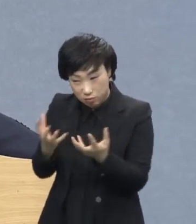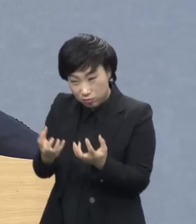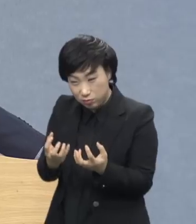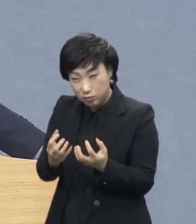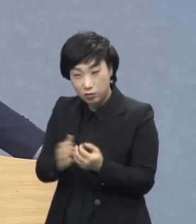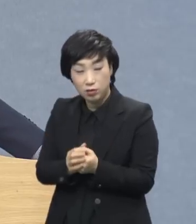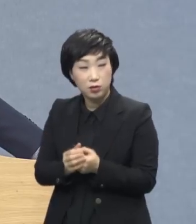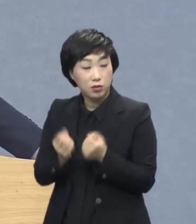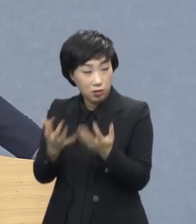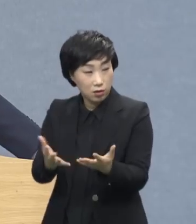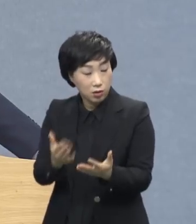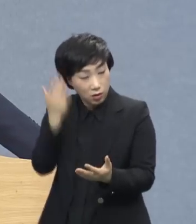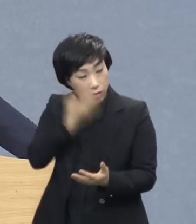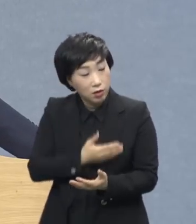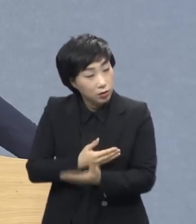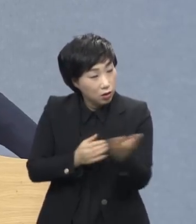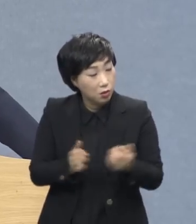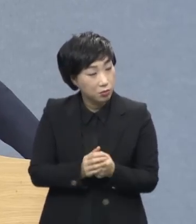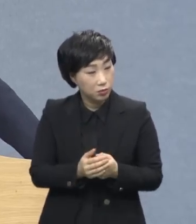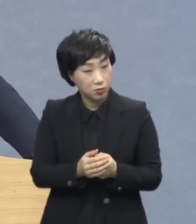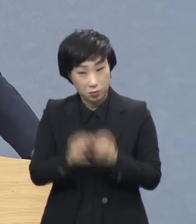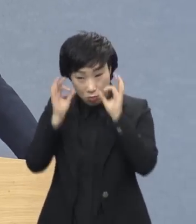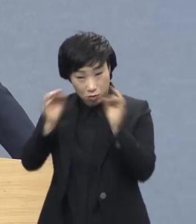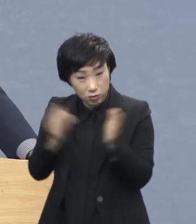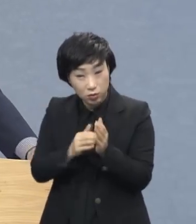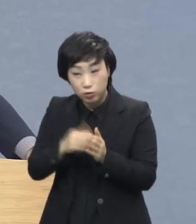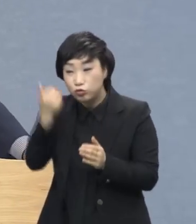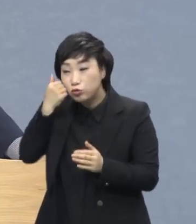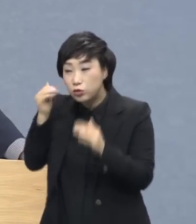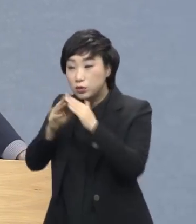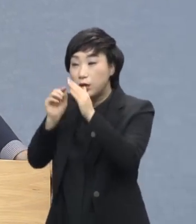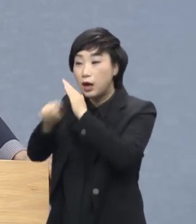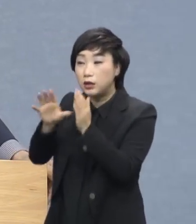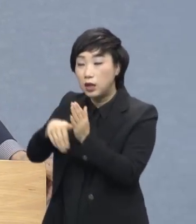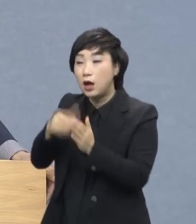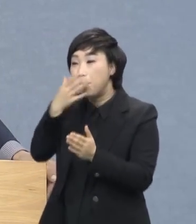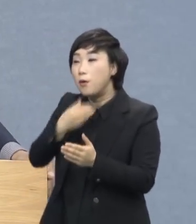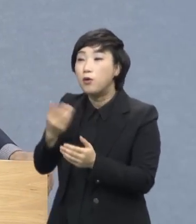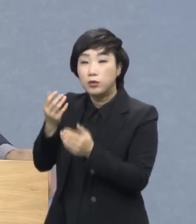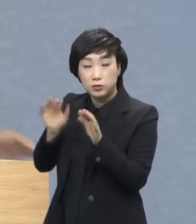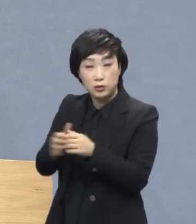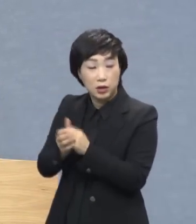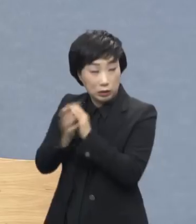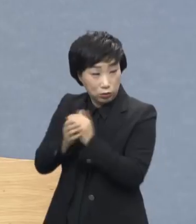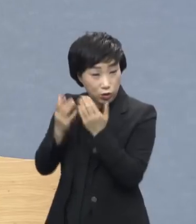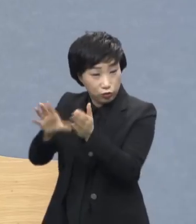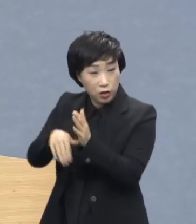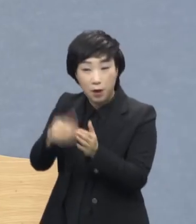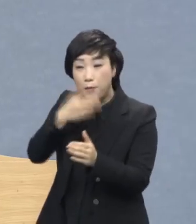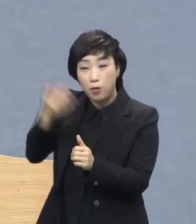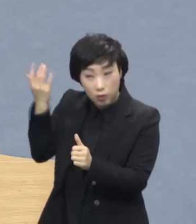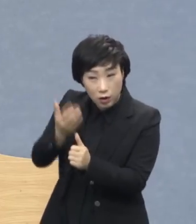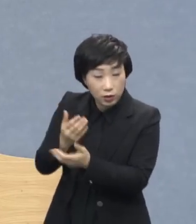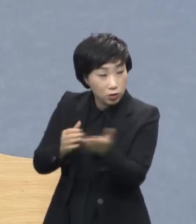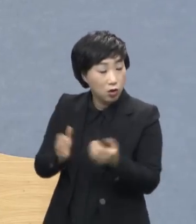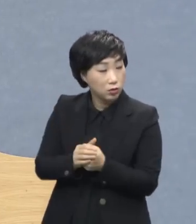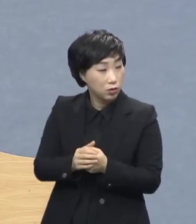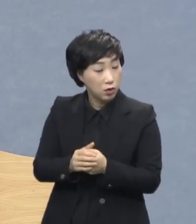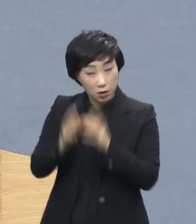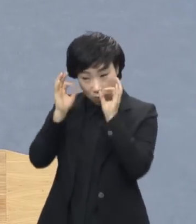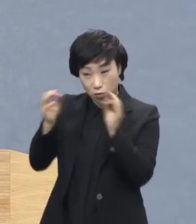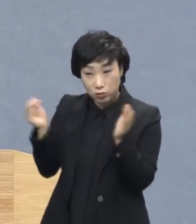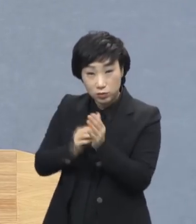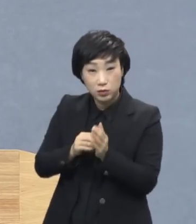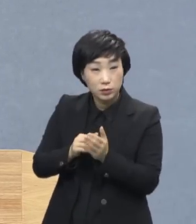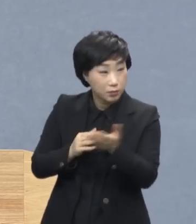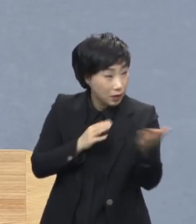것도 배웠어. 어느 집에 가든지 축복할 때 축복이 임하는 것도 배웠어. 그때는 내가 너에게 말했기 때문에